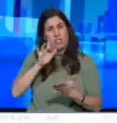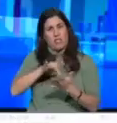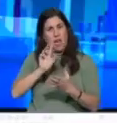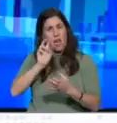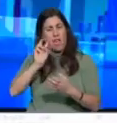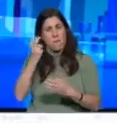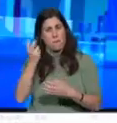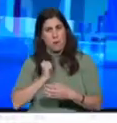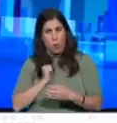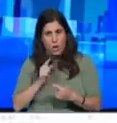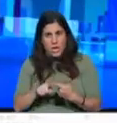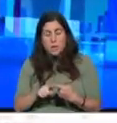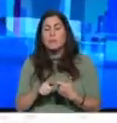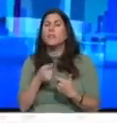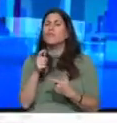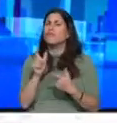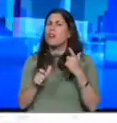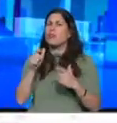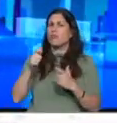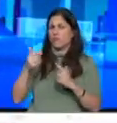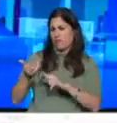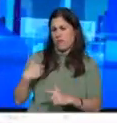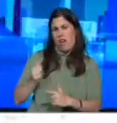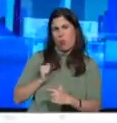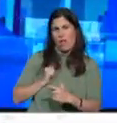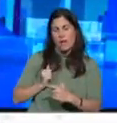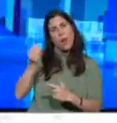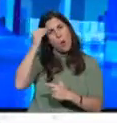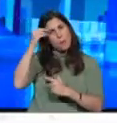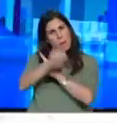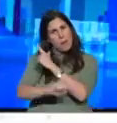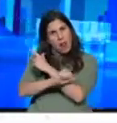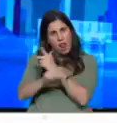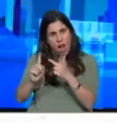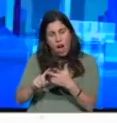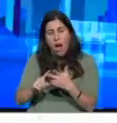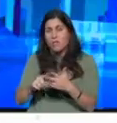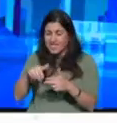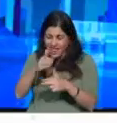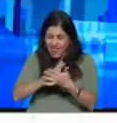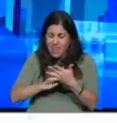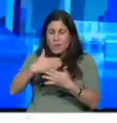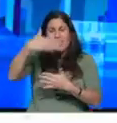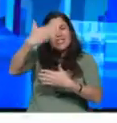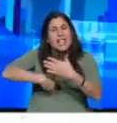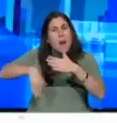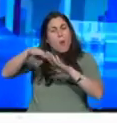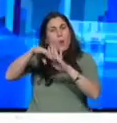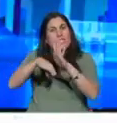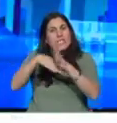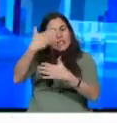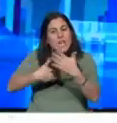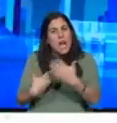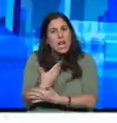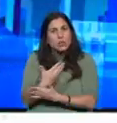על עתודאים שלומדים במכללה למינהל, וזה חלק מסילבוס חדש שאיכשהו בנו להם בשלושה ימים